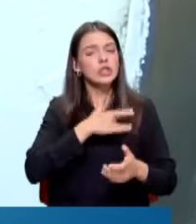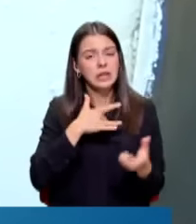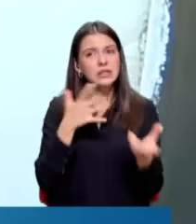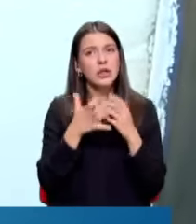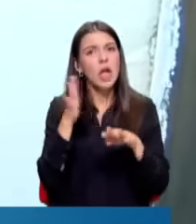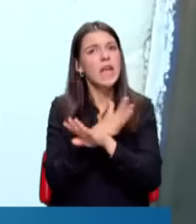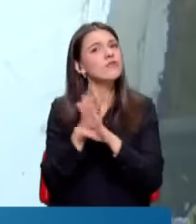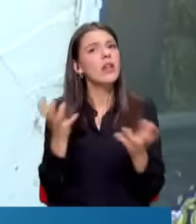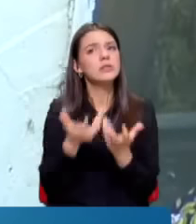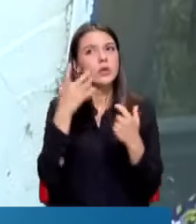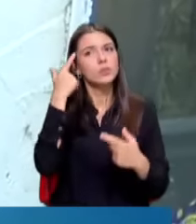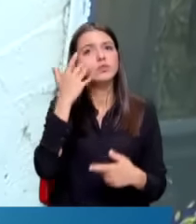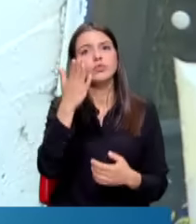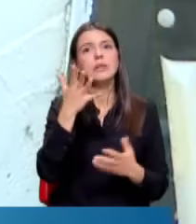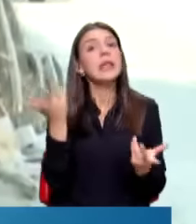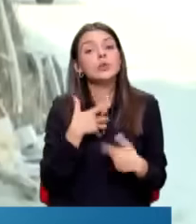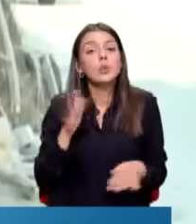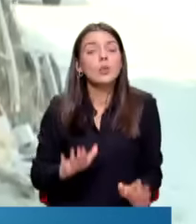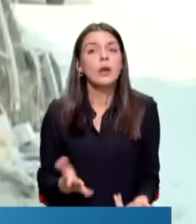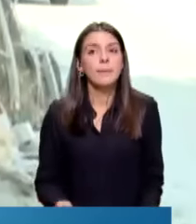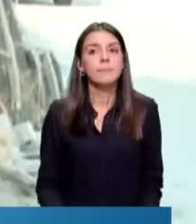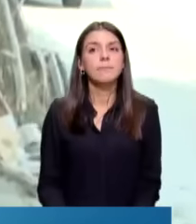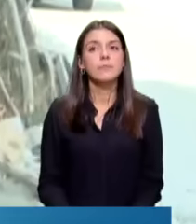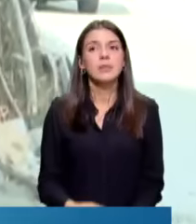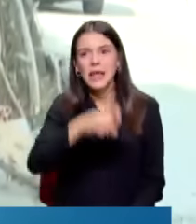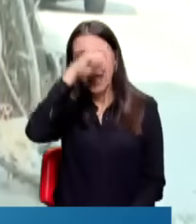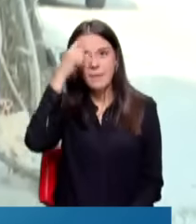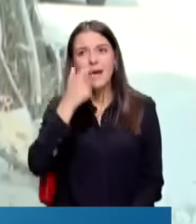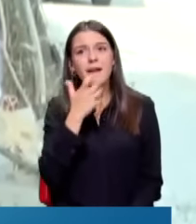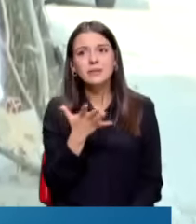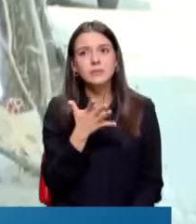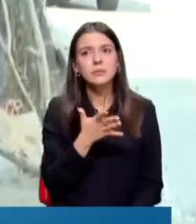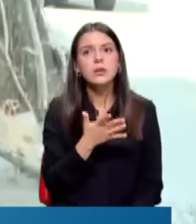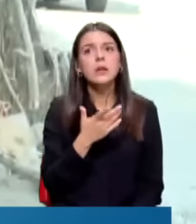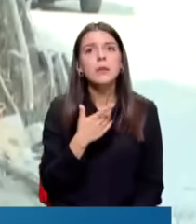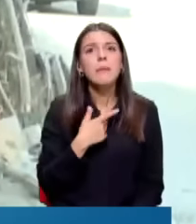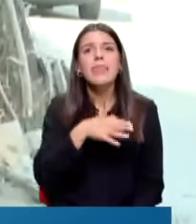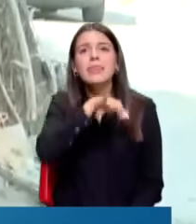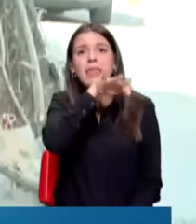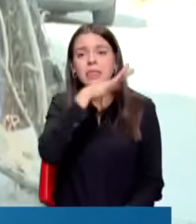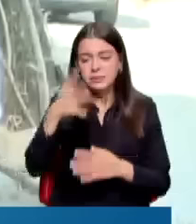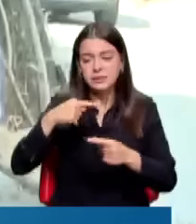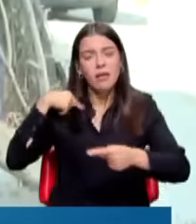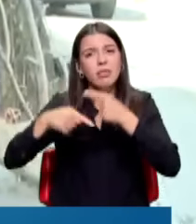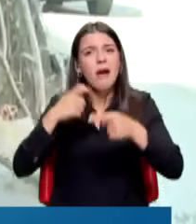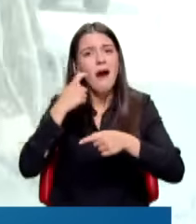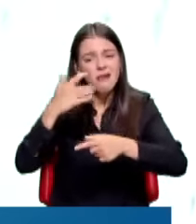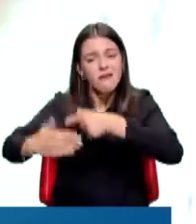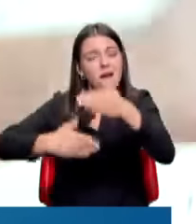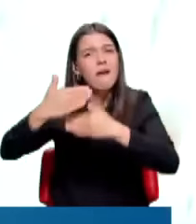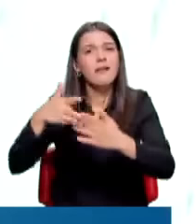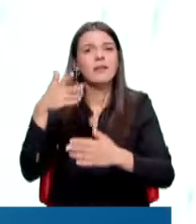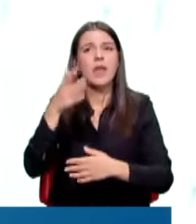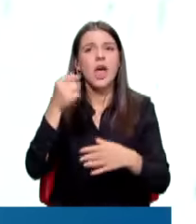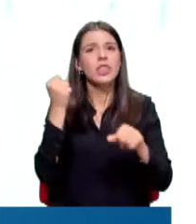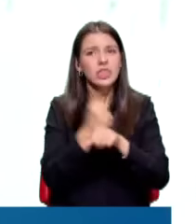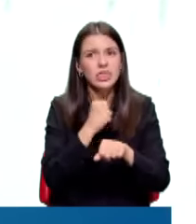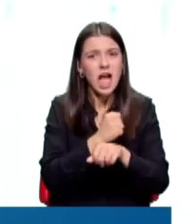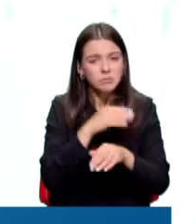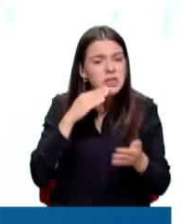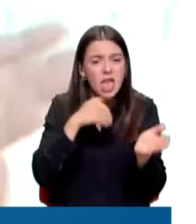yanıyor. Malınız yanıyor. Nasıl durayım? Kaç yıllık emek? Kaç yıllık mı? Dedemizden be. Atamızdan be. Taş mı alacağız